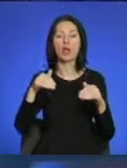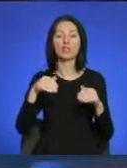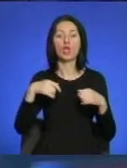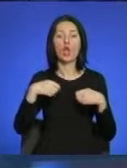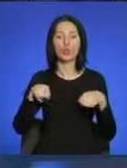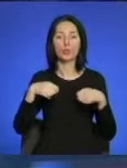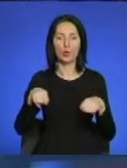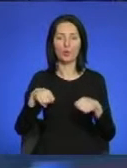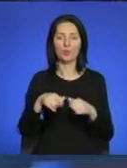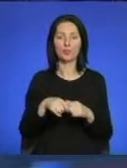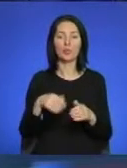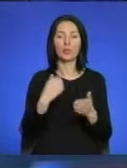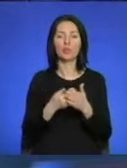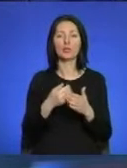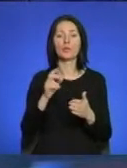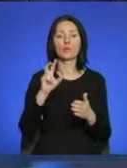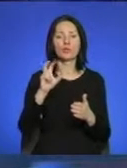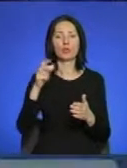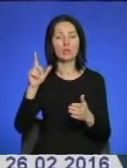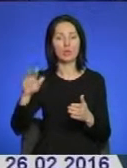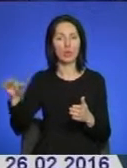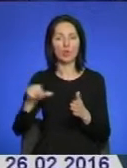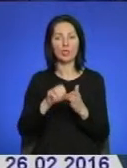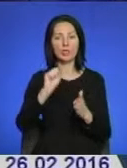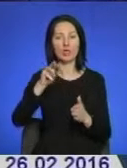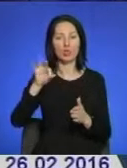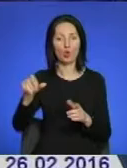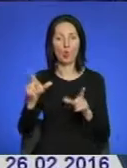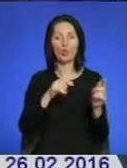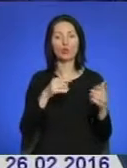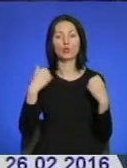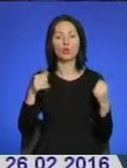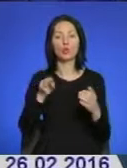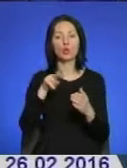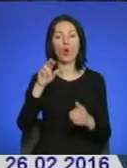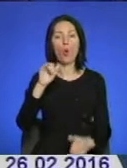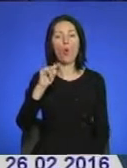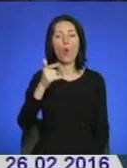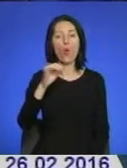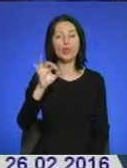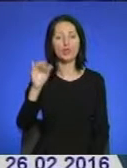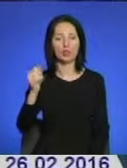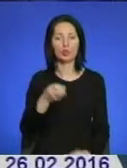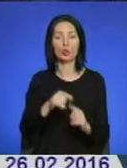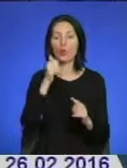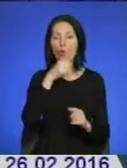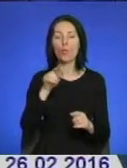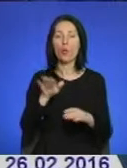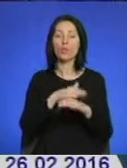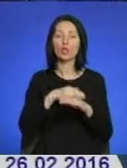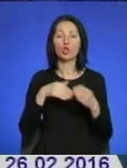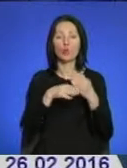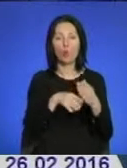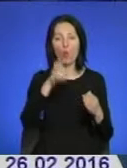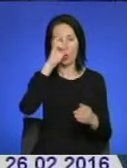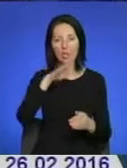Близько 200 дітей учасників АТО поїдуть на оздоровлення до Угорщини цього року. Про гуманітарну допомогу сусідньої країни йшлося під час зустрічі